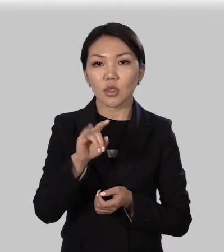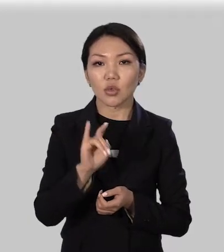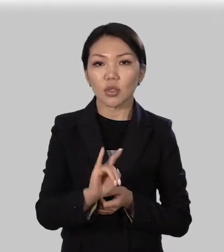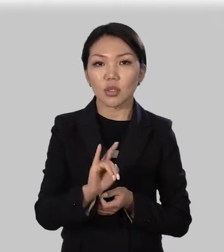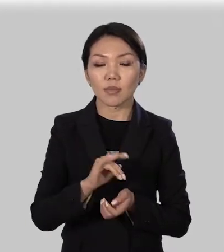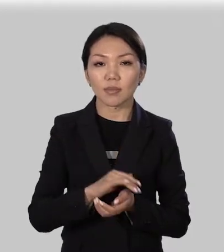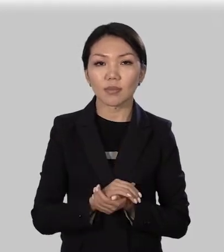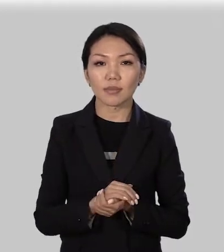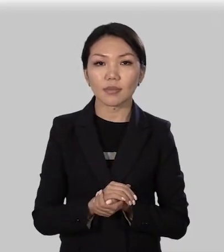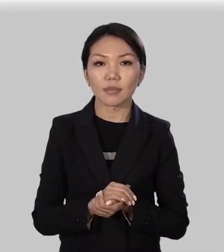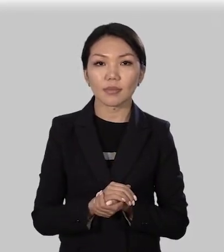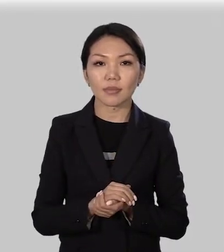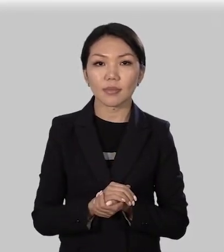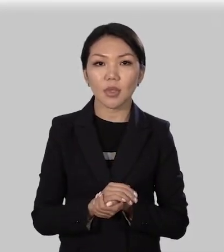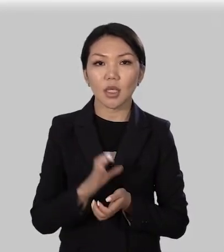Союзы